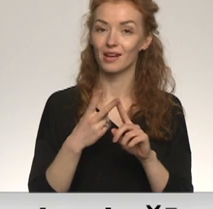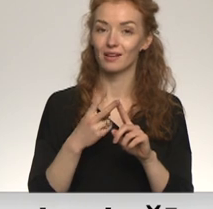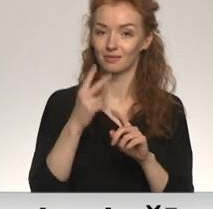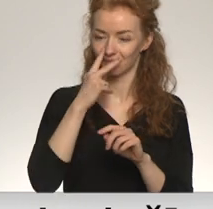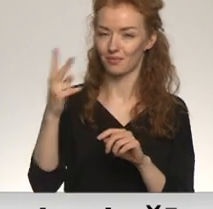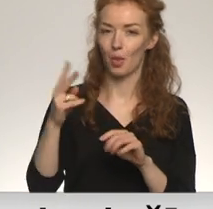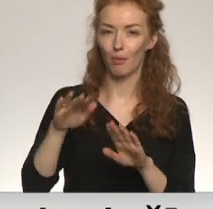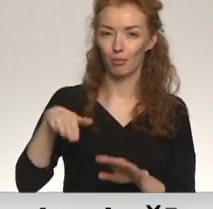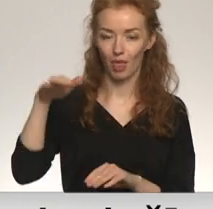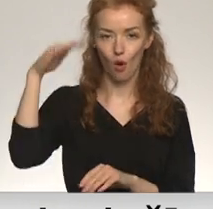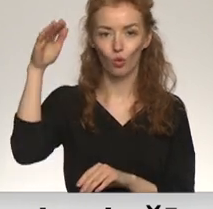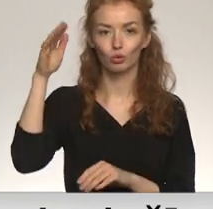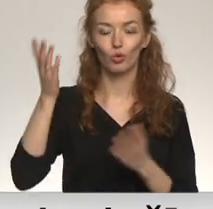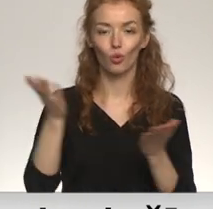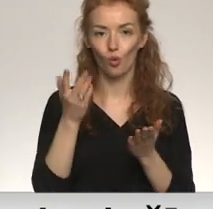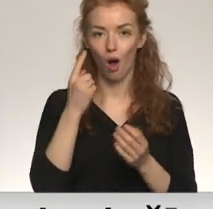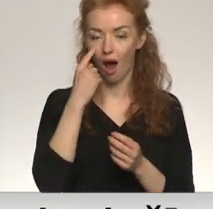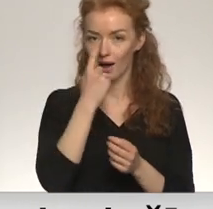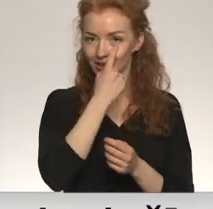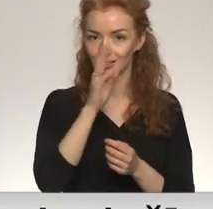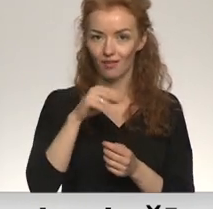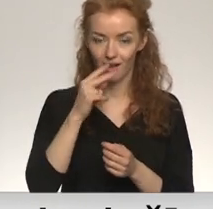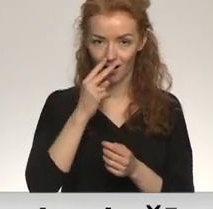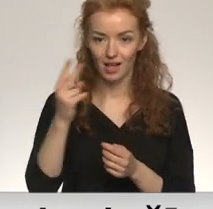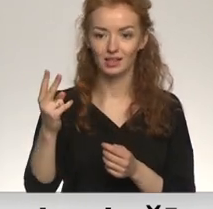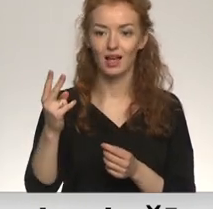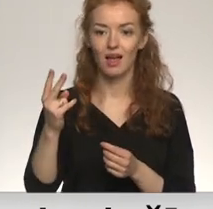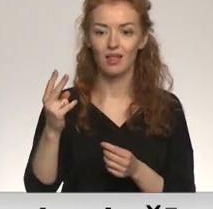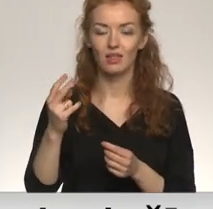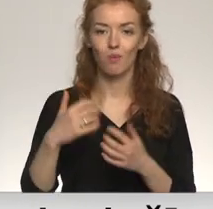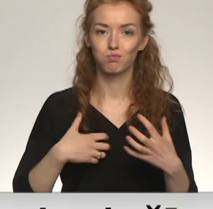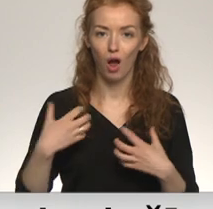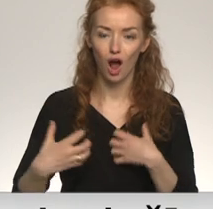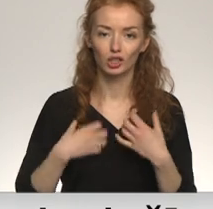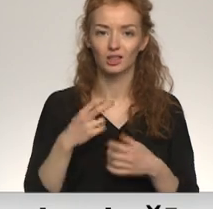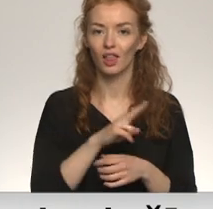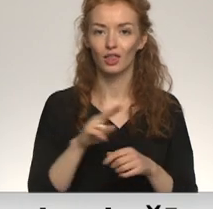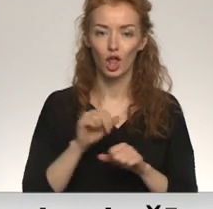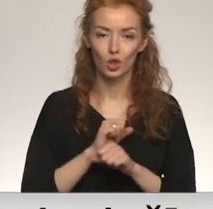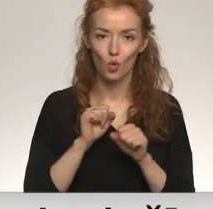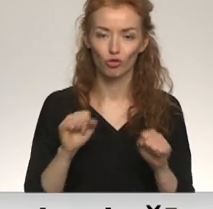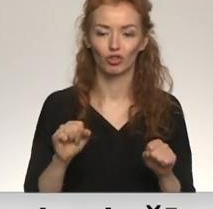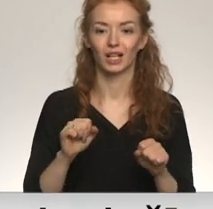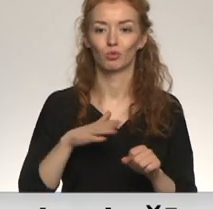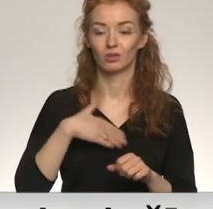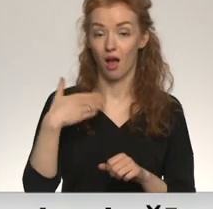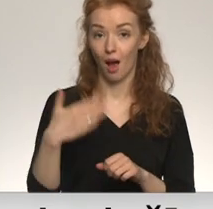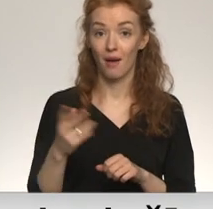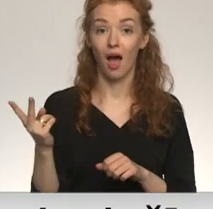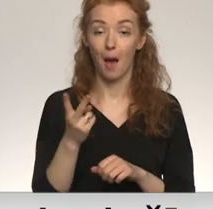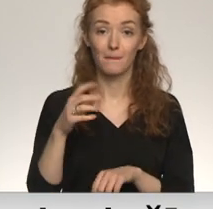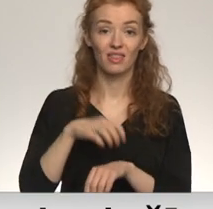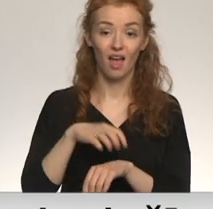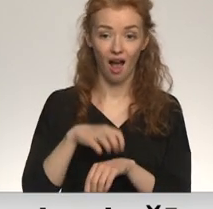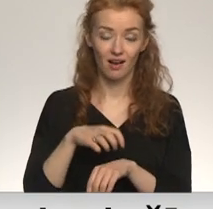pieaugušie, kuru acīs tu redzēji šīs bažas, nedrošību, sāpes. Abi daktari